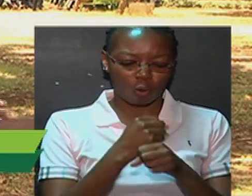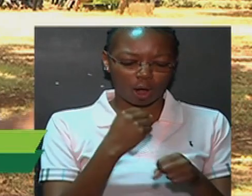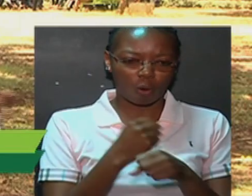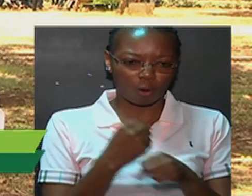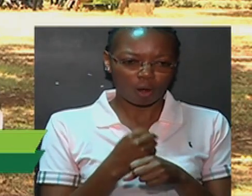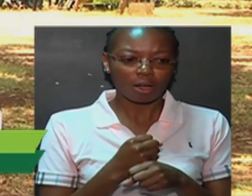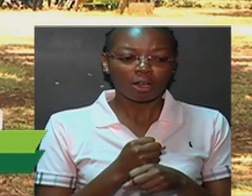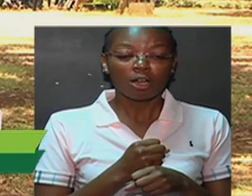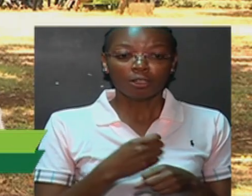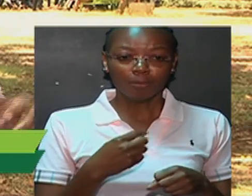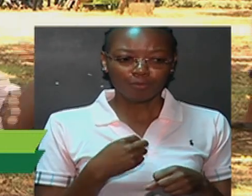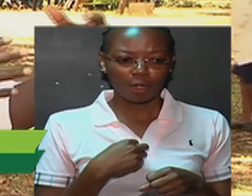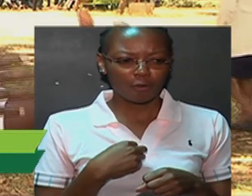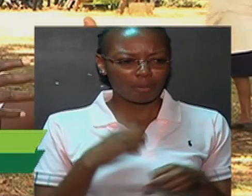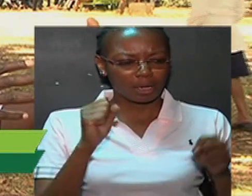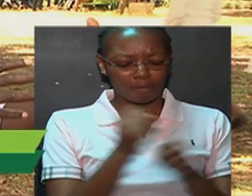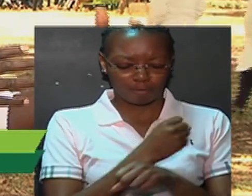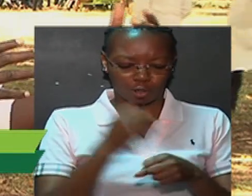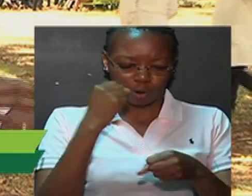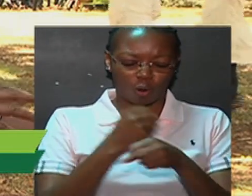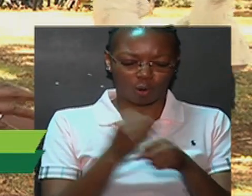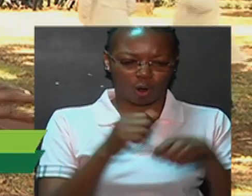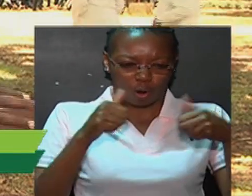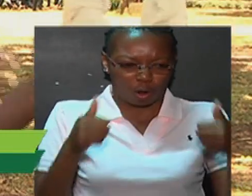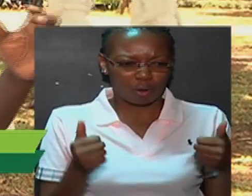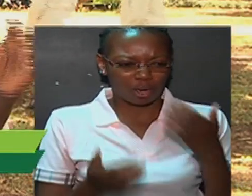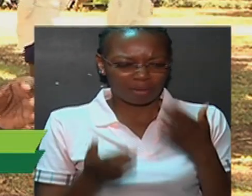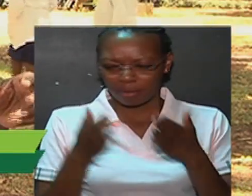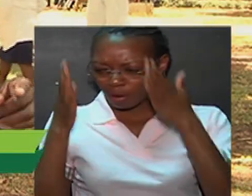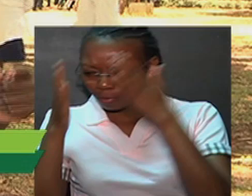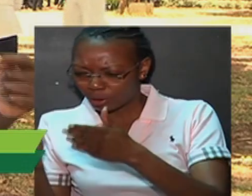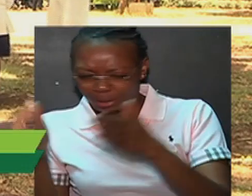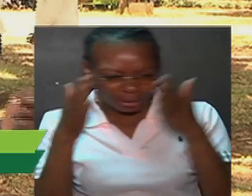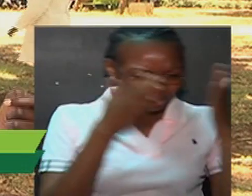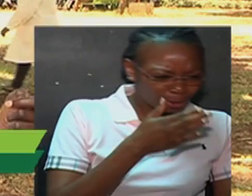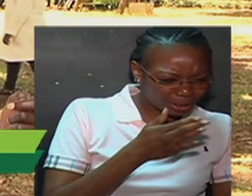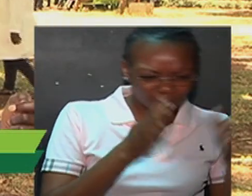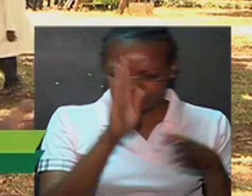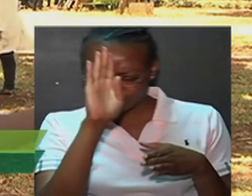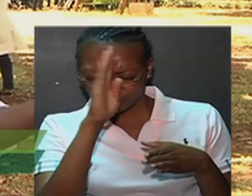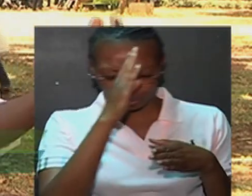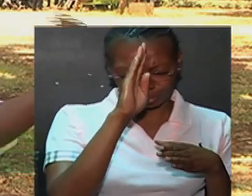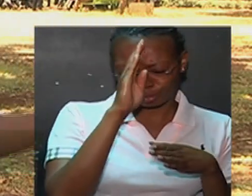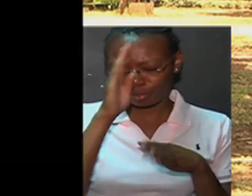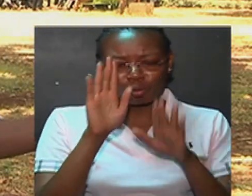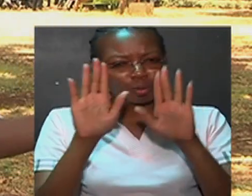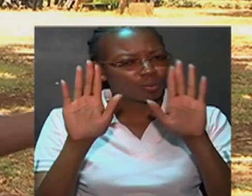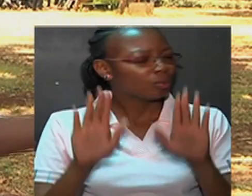nje na hapa. Kwa sababu sita concentrate huko nje. Na chakula ikiharibika, mimi